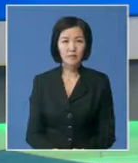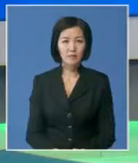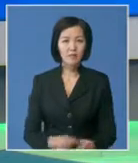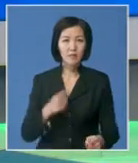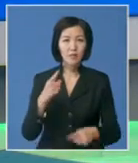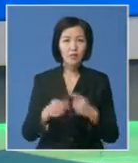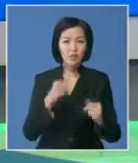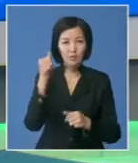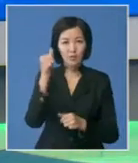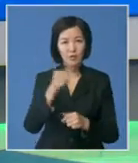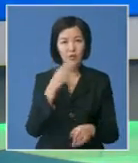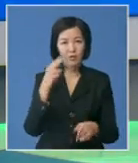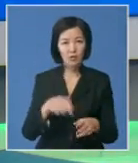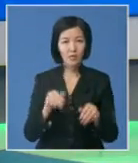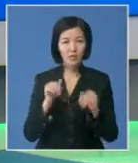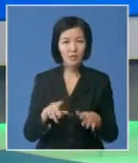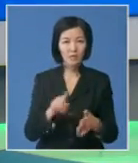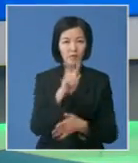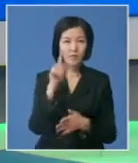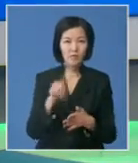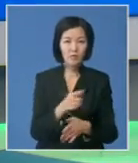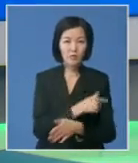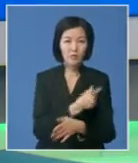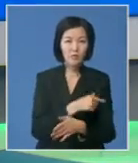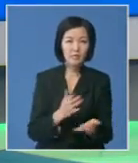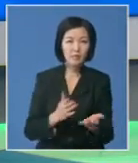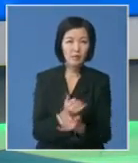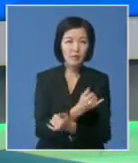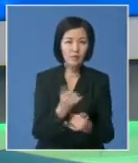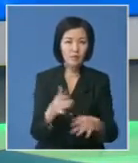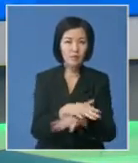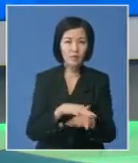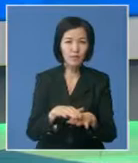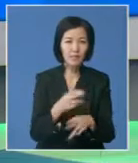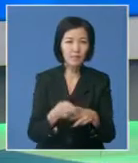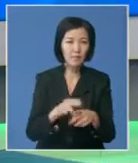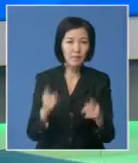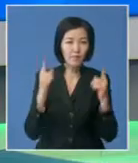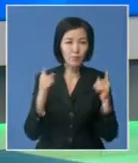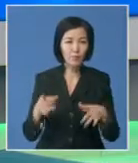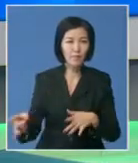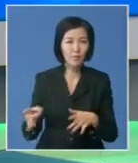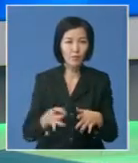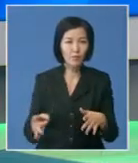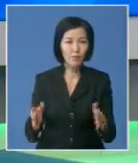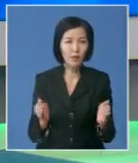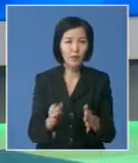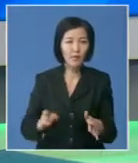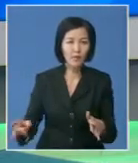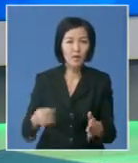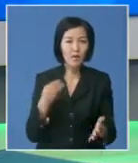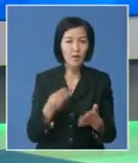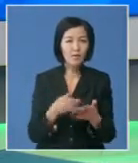следующем году наконец решится вопрос медицинским обслуживанием населения самого крупного в регионе микрорайона асыл